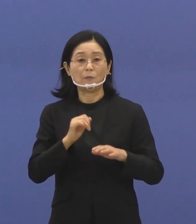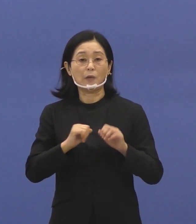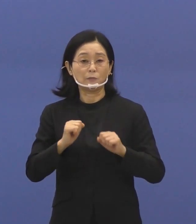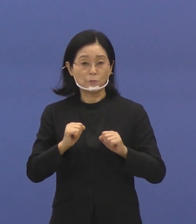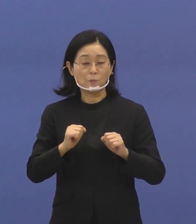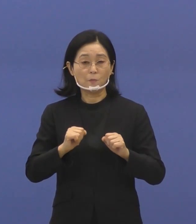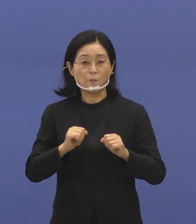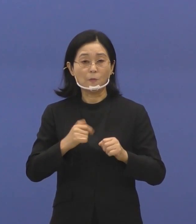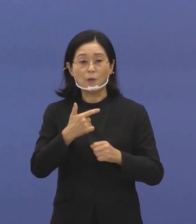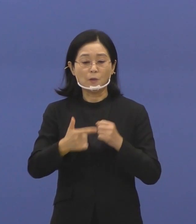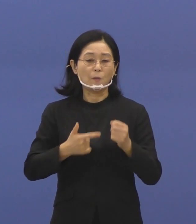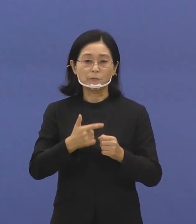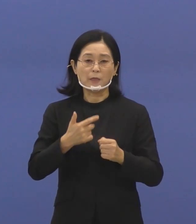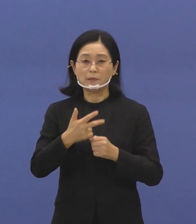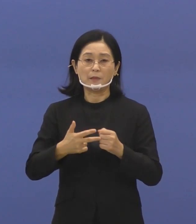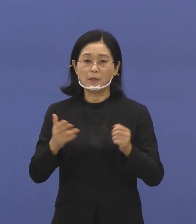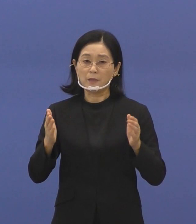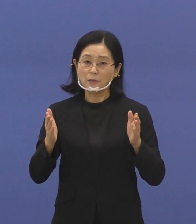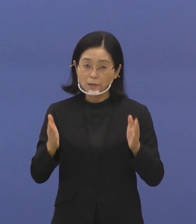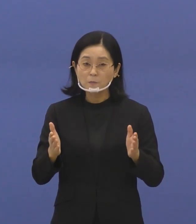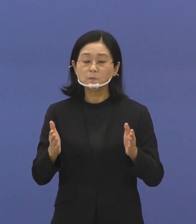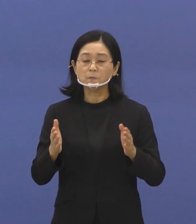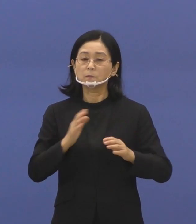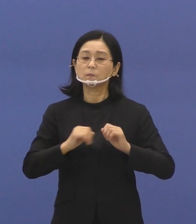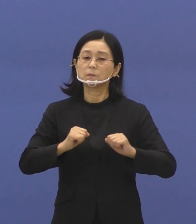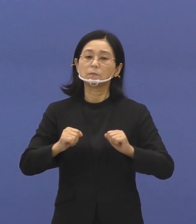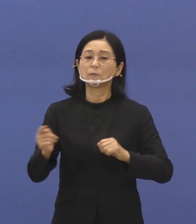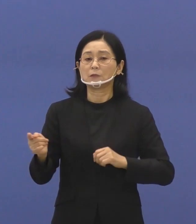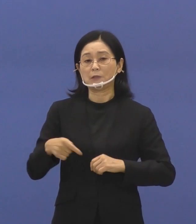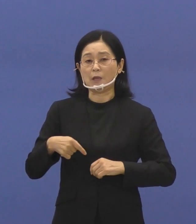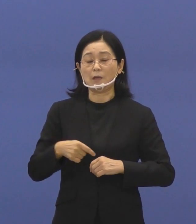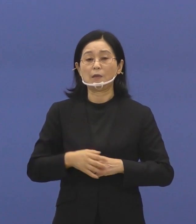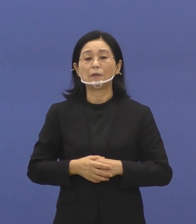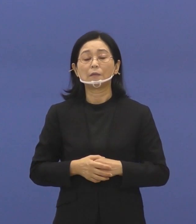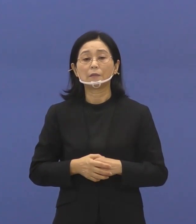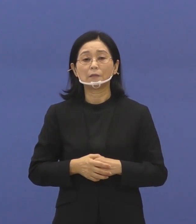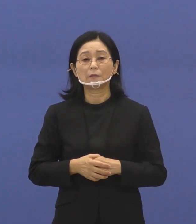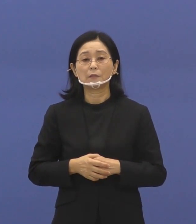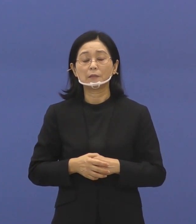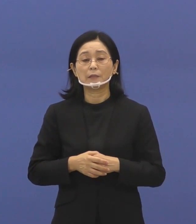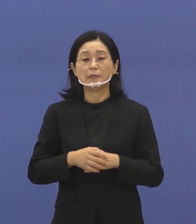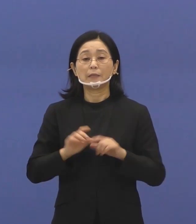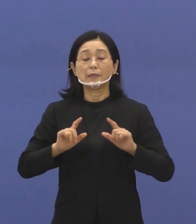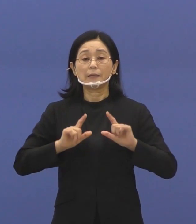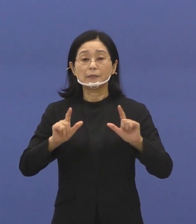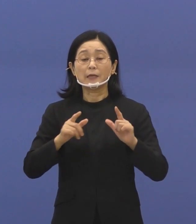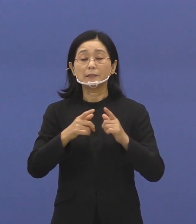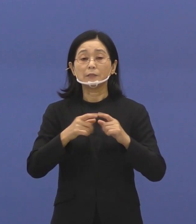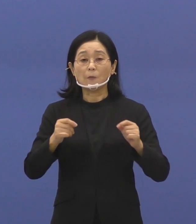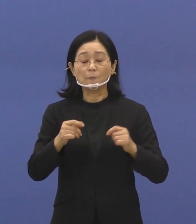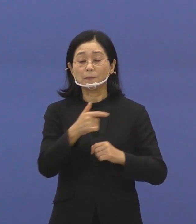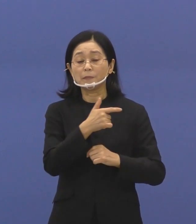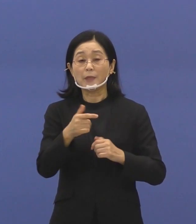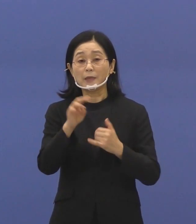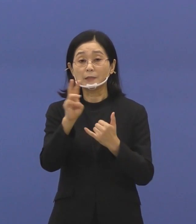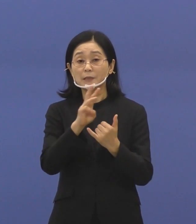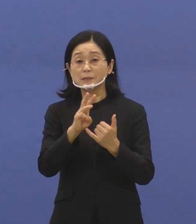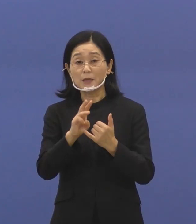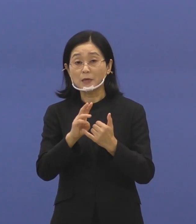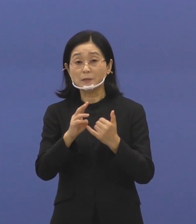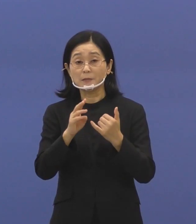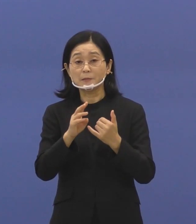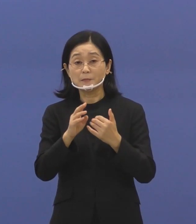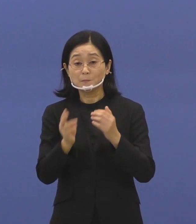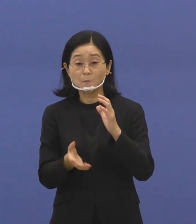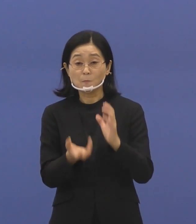6、7年ぐらいは、いや、まあそうですね、基本的に東日本大震災以降、日本の